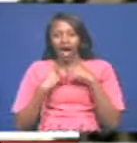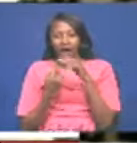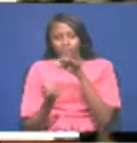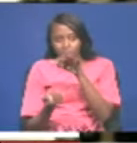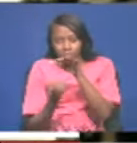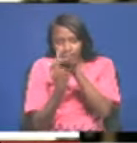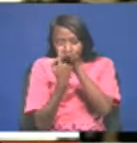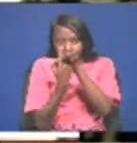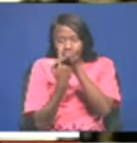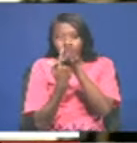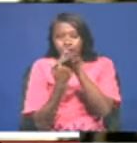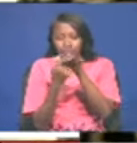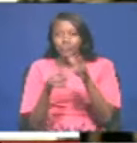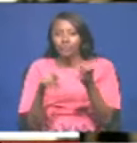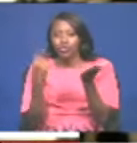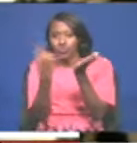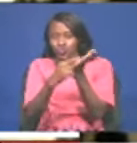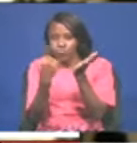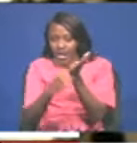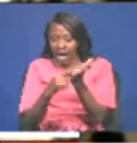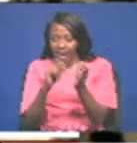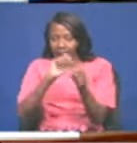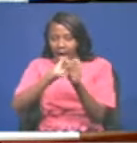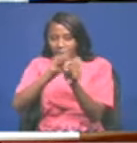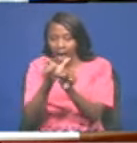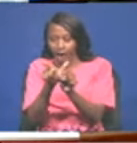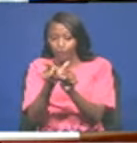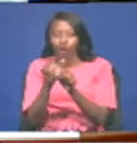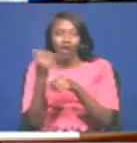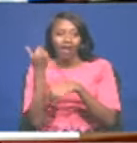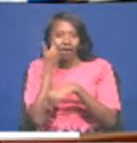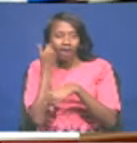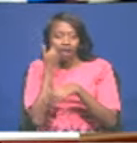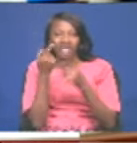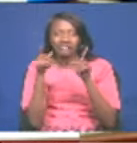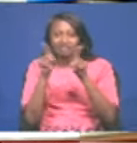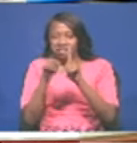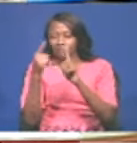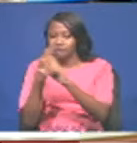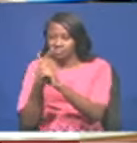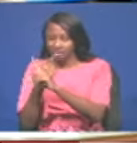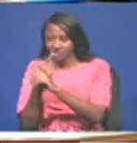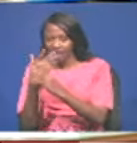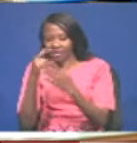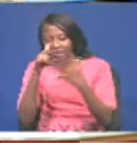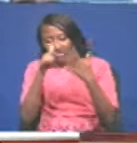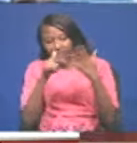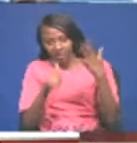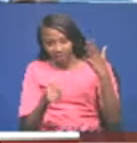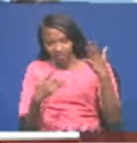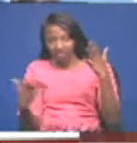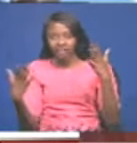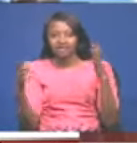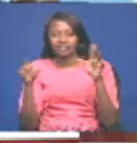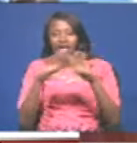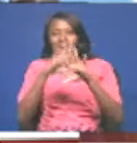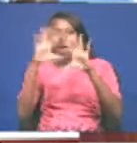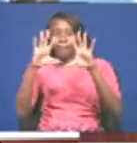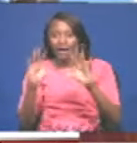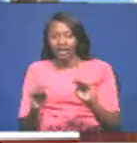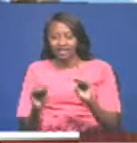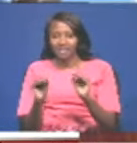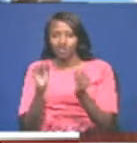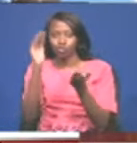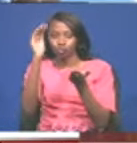Uganda. Katika uchanganuzi wa hali ya uchumi nchini, baraza hilo la mawaziri liliidhinisha kupunguzwa kwa bajeti ili